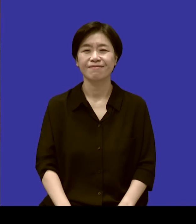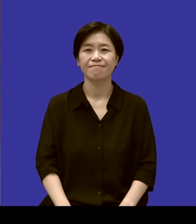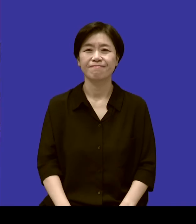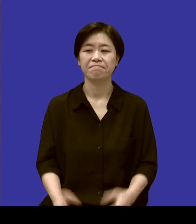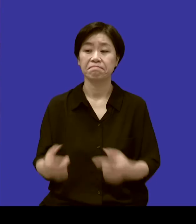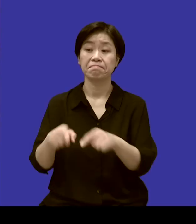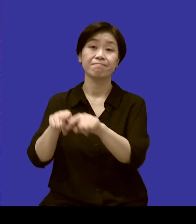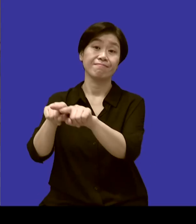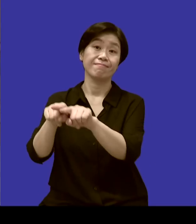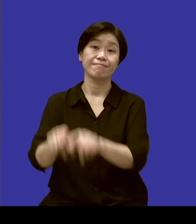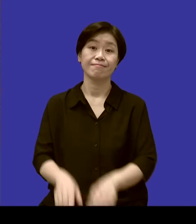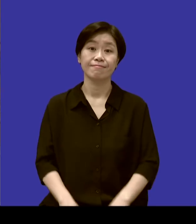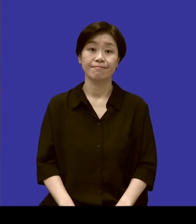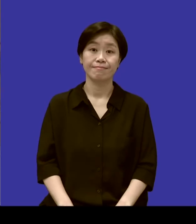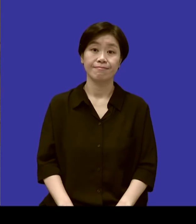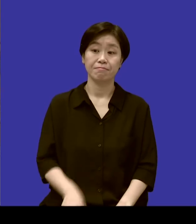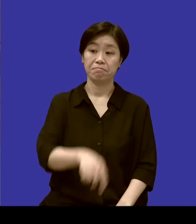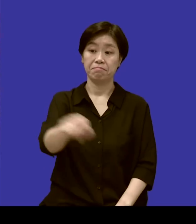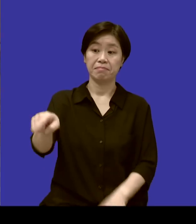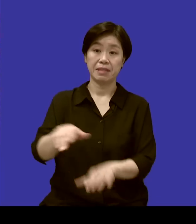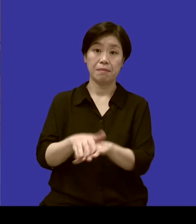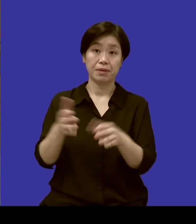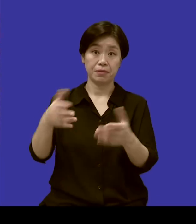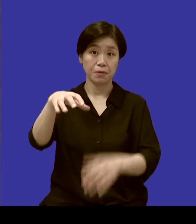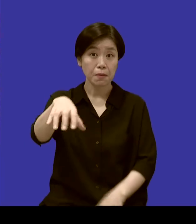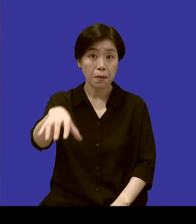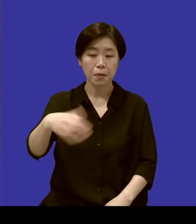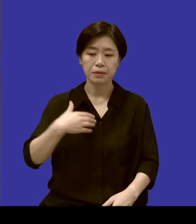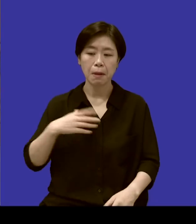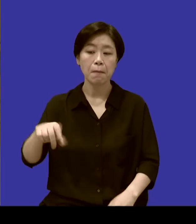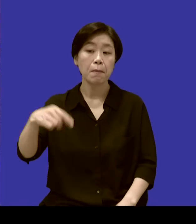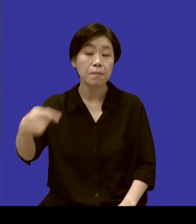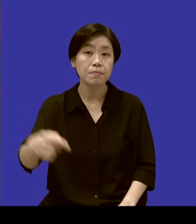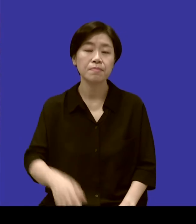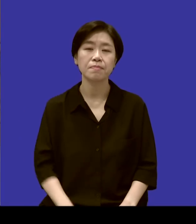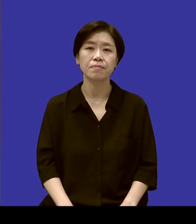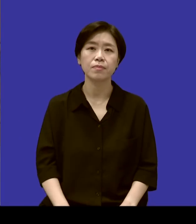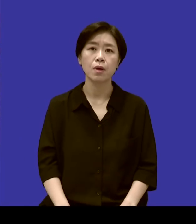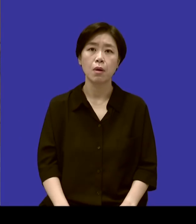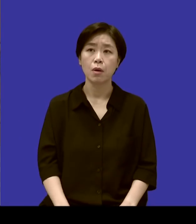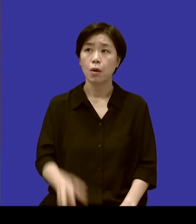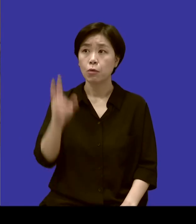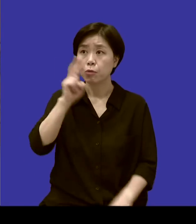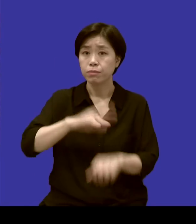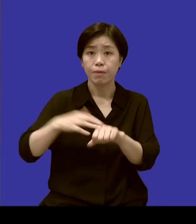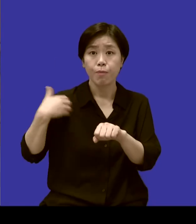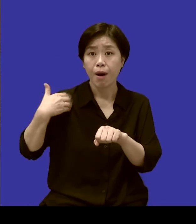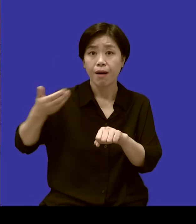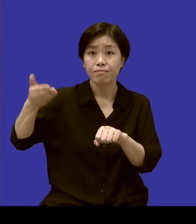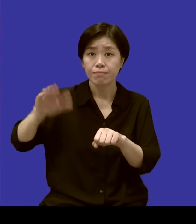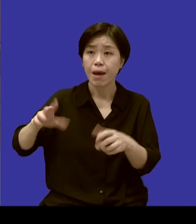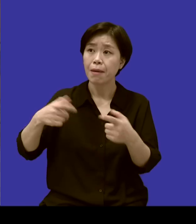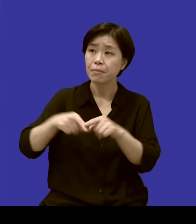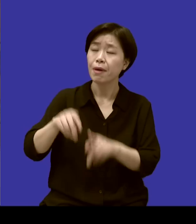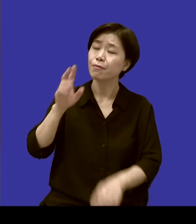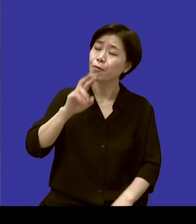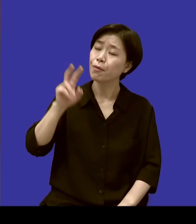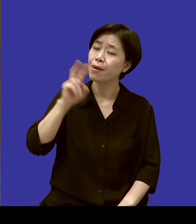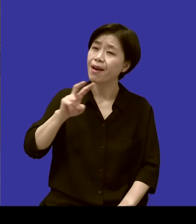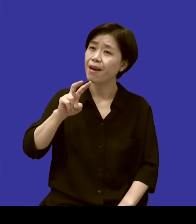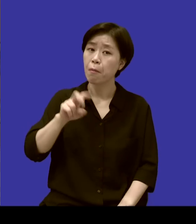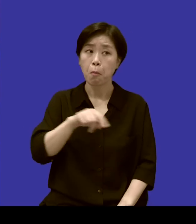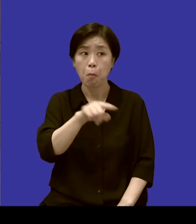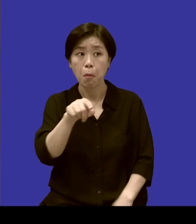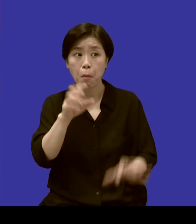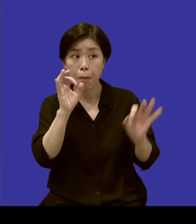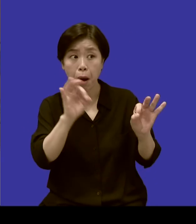이제 사람들이 박수 치라고 그러면 박수 치고 예, 예. 또 모르는 찬양이지만 또 따라서 부르고 네네네. 그래서 2박 3일